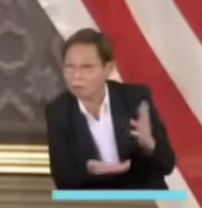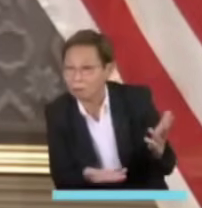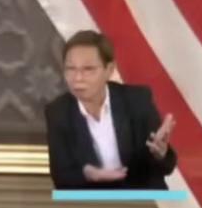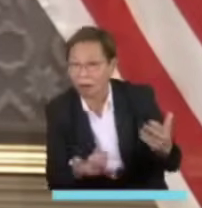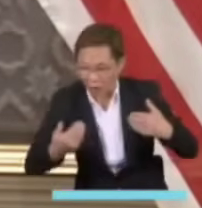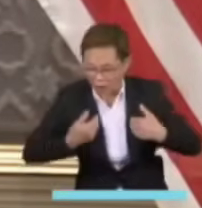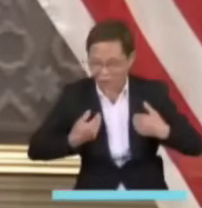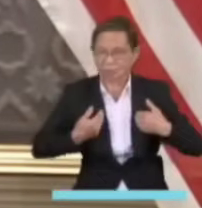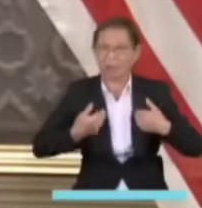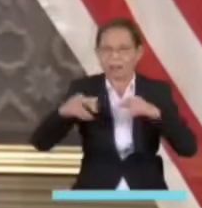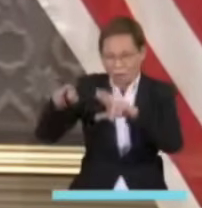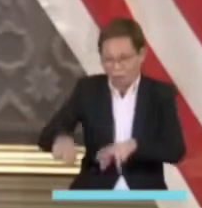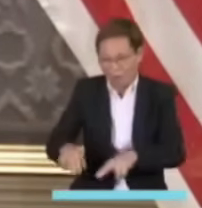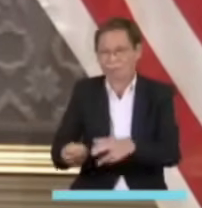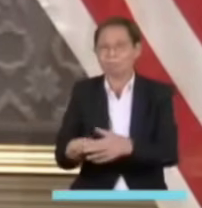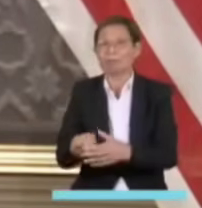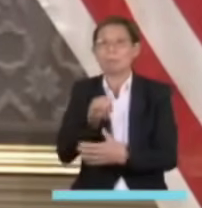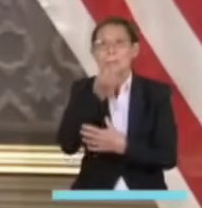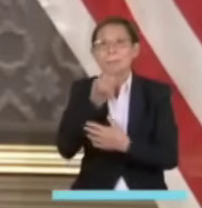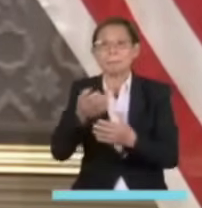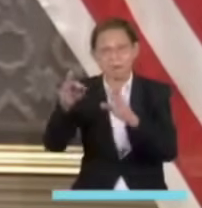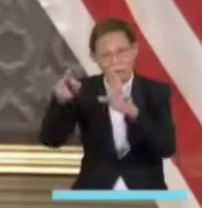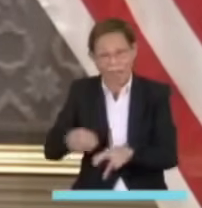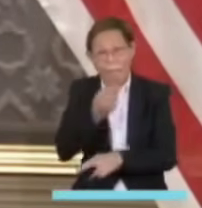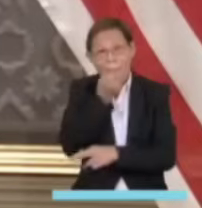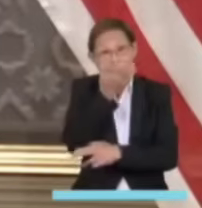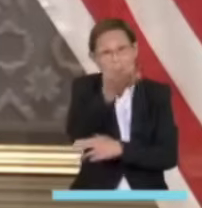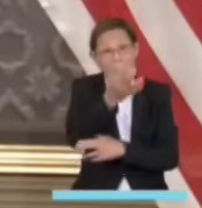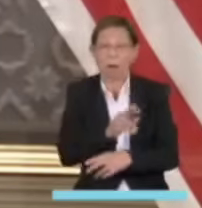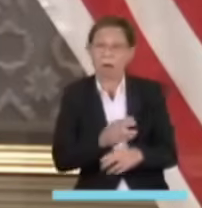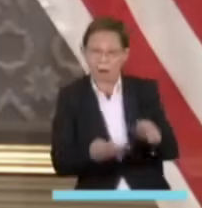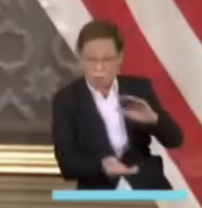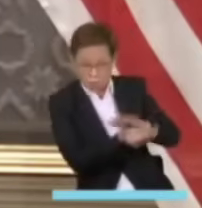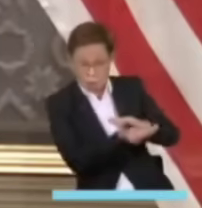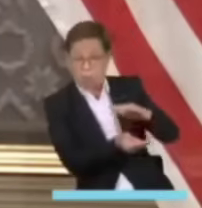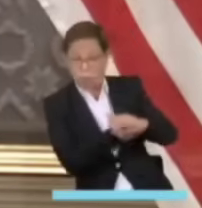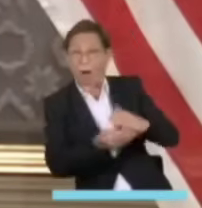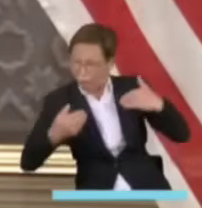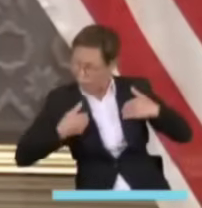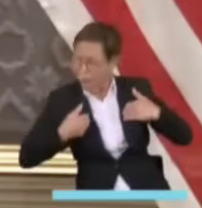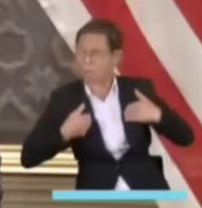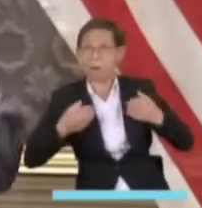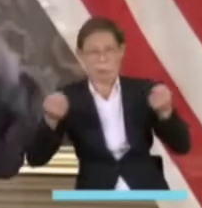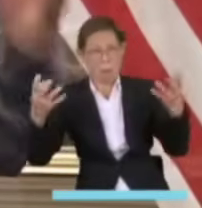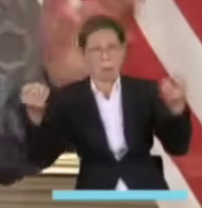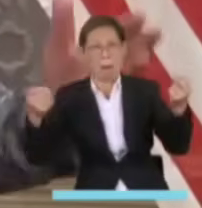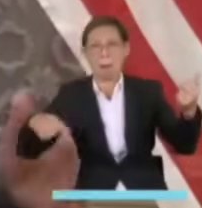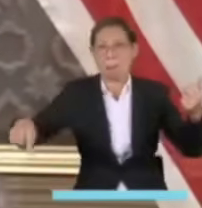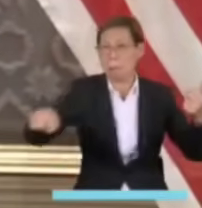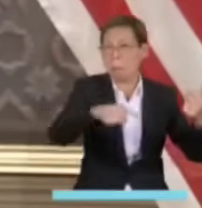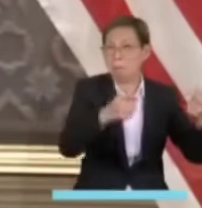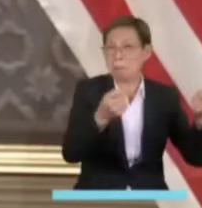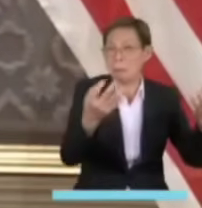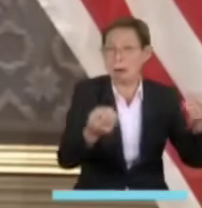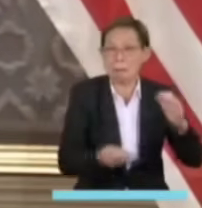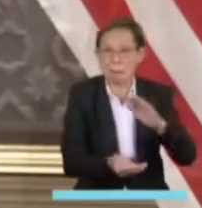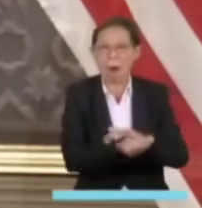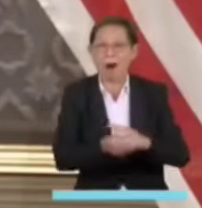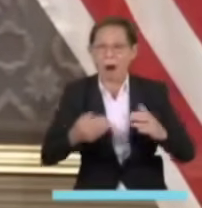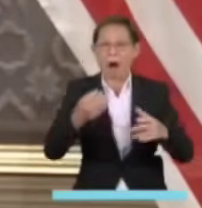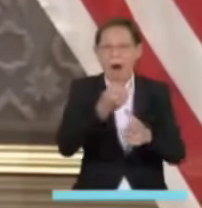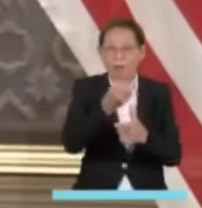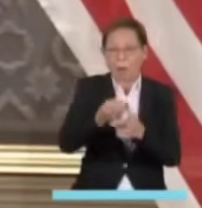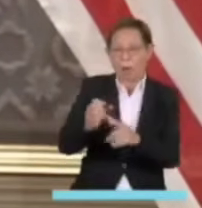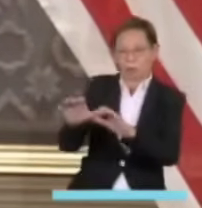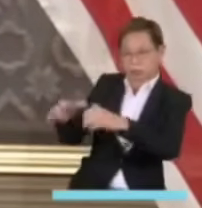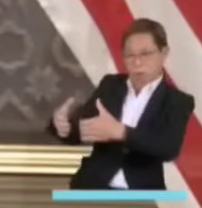Ada kalangan rakyat membangkitkan tiga, benar rasuah masih berharga rela, ataupun ada